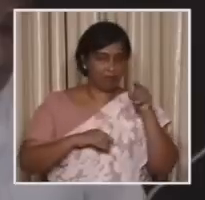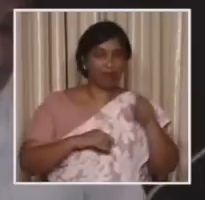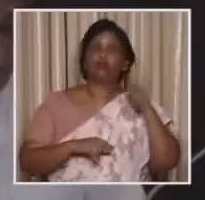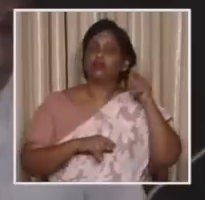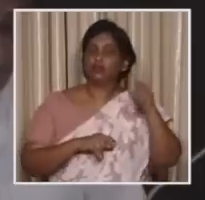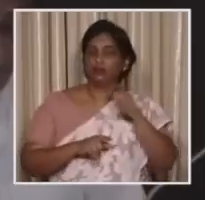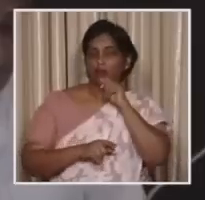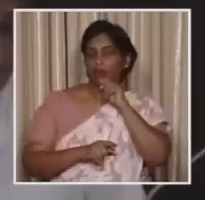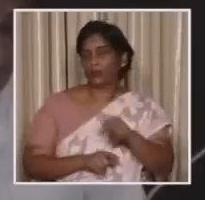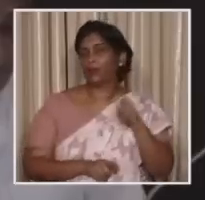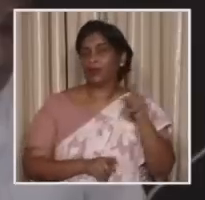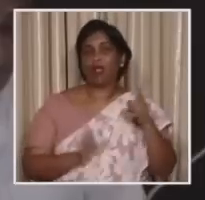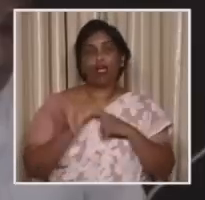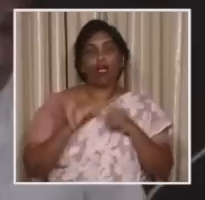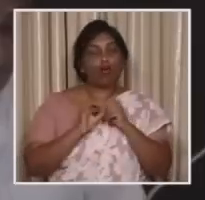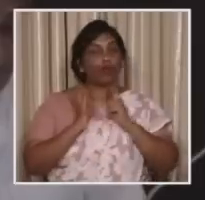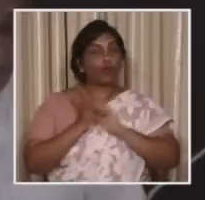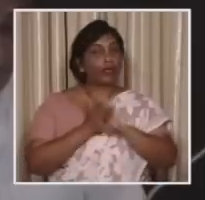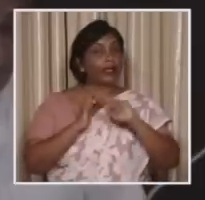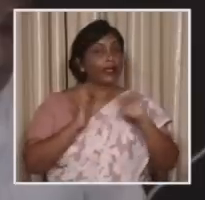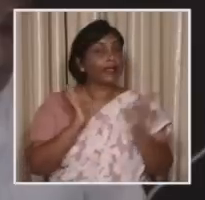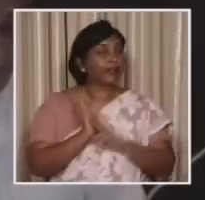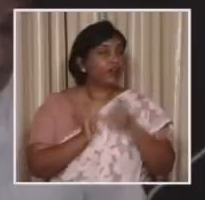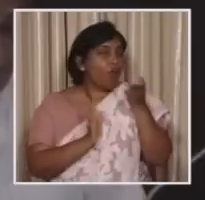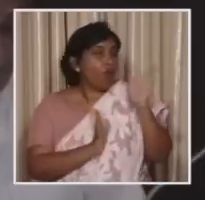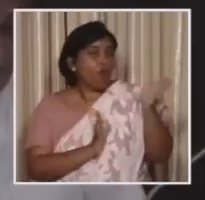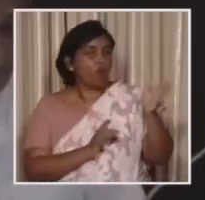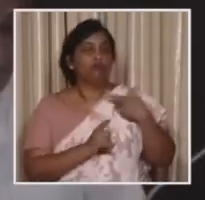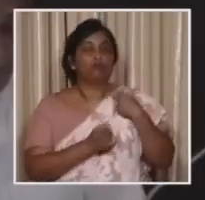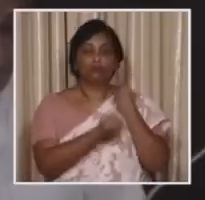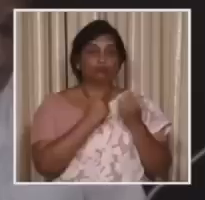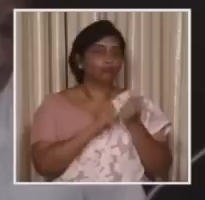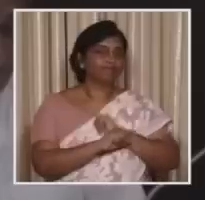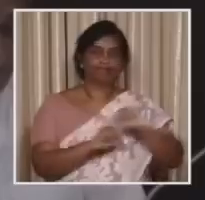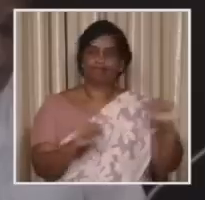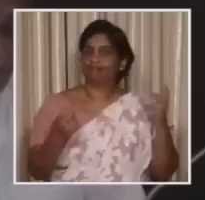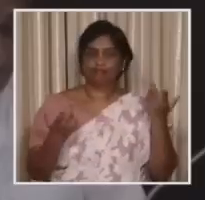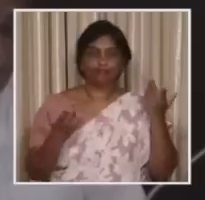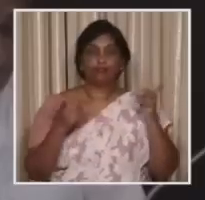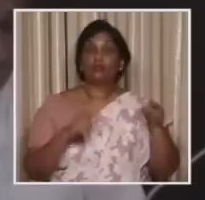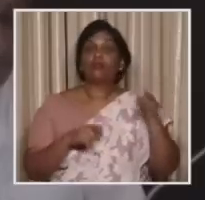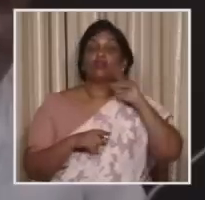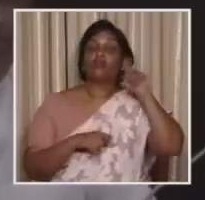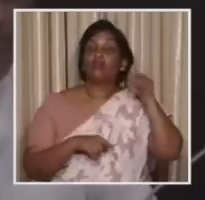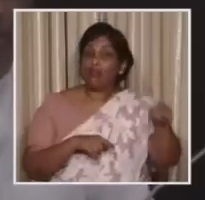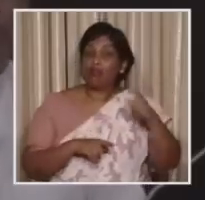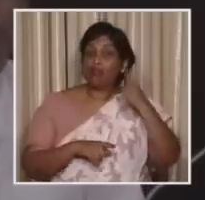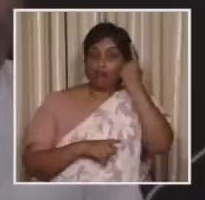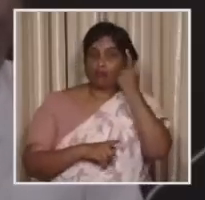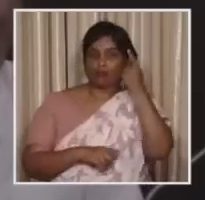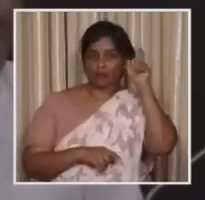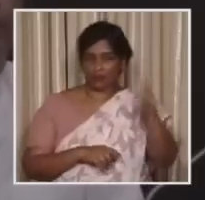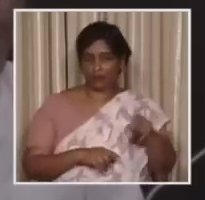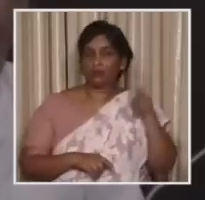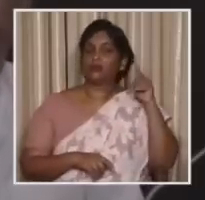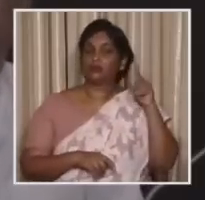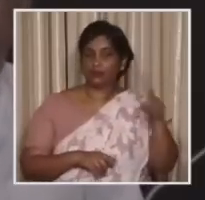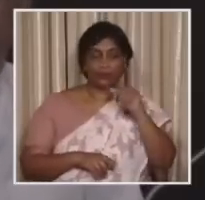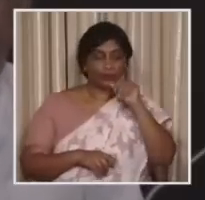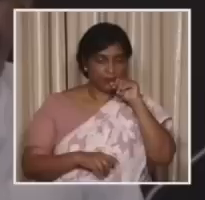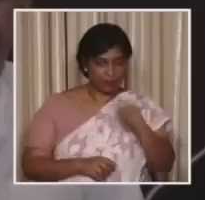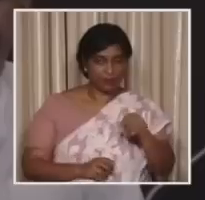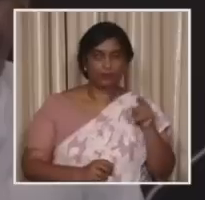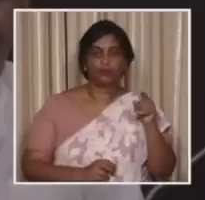එනිසා පැහැදිලිව අබුහින් කවුද කියන එක හොයා බැලීම පිළිබඳව පරීක්ෂණ පැවැත්වෙන්නේ නැහැ. මොකද අබුහින් තමයි මේකේ මහ මොලකරු. ඒ නිසා